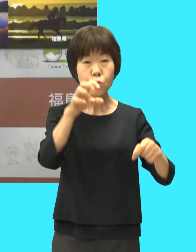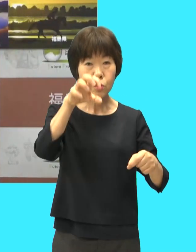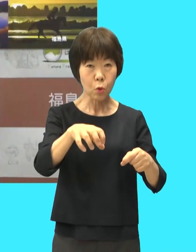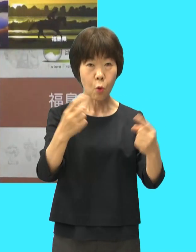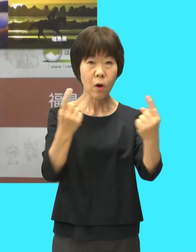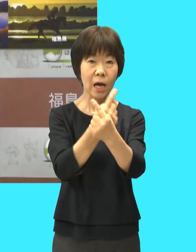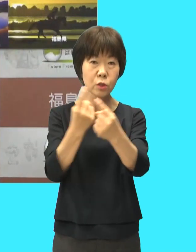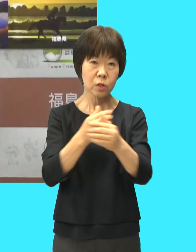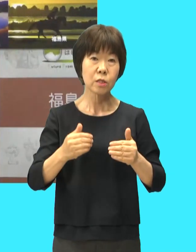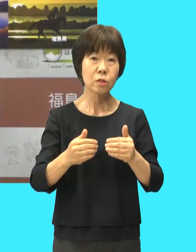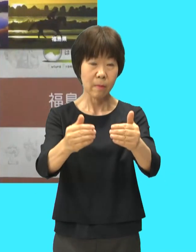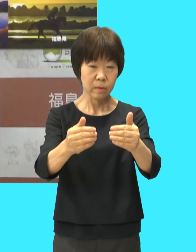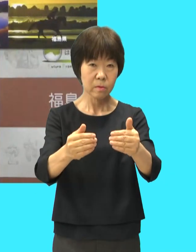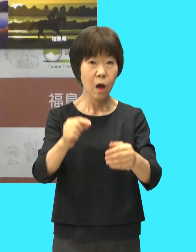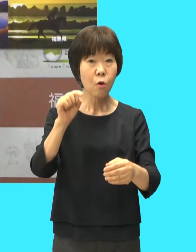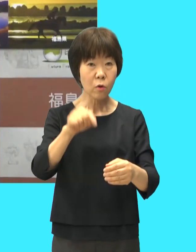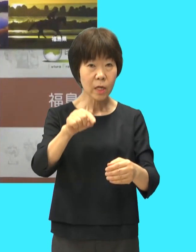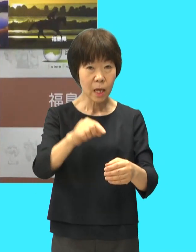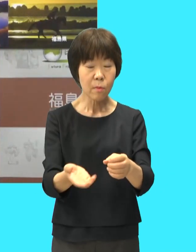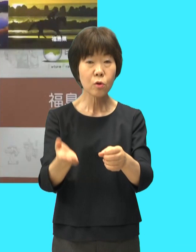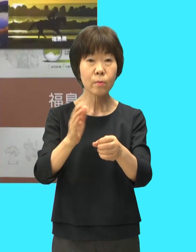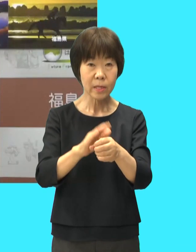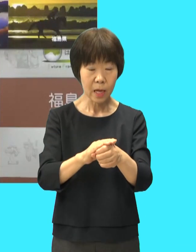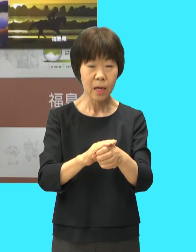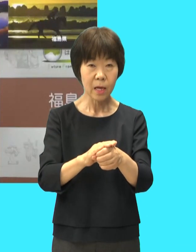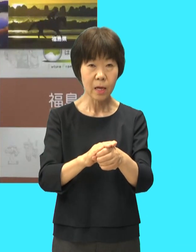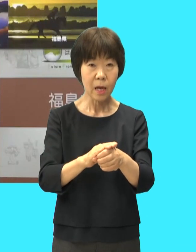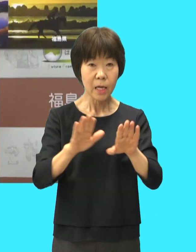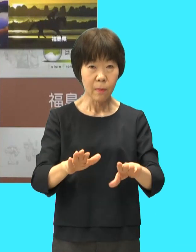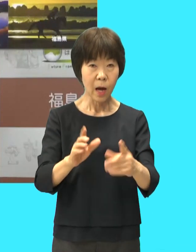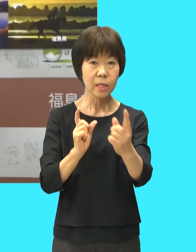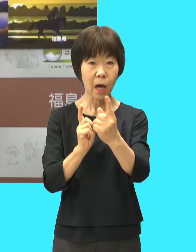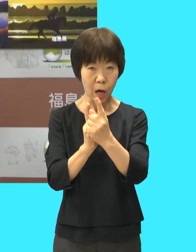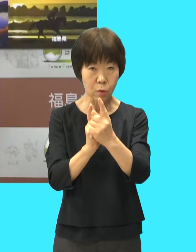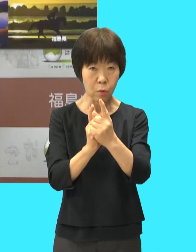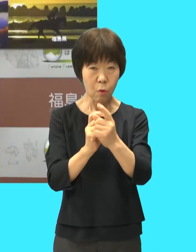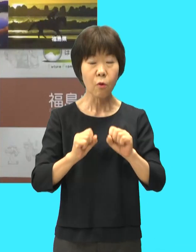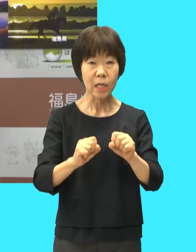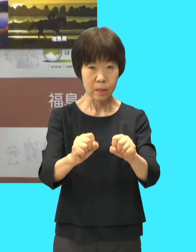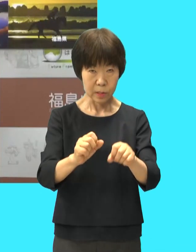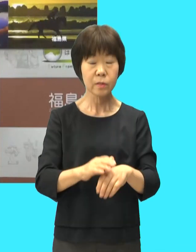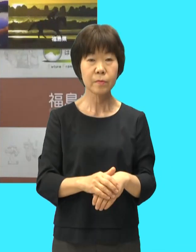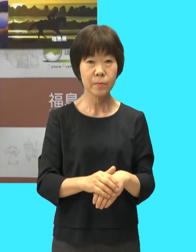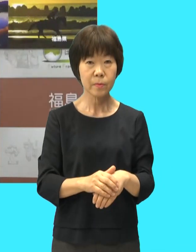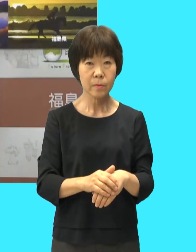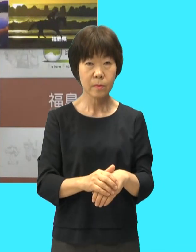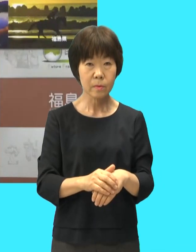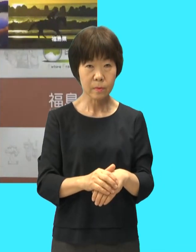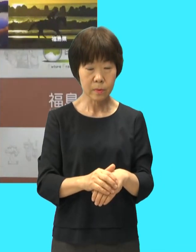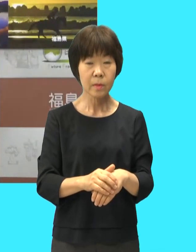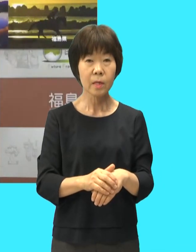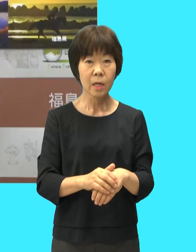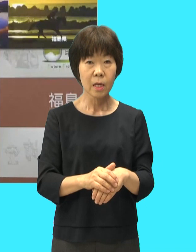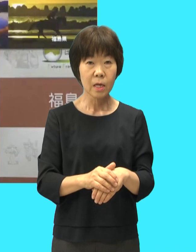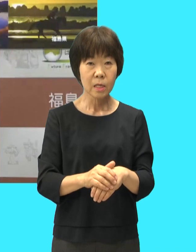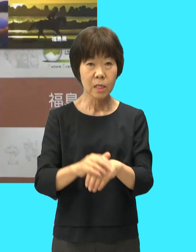そういった点も噛み合わせながら今対応をしっかりしているところでございますからいずれにしても